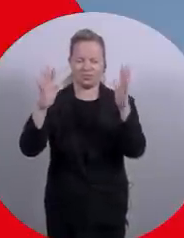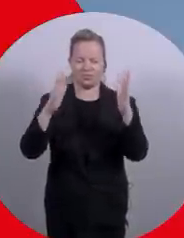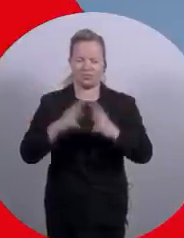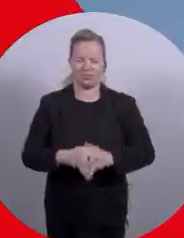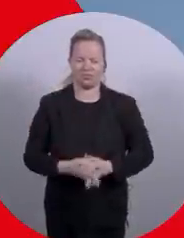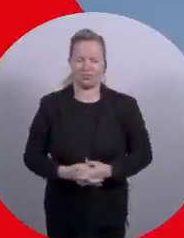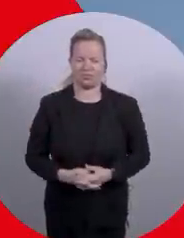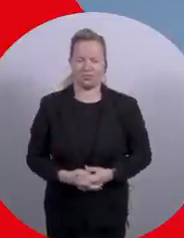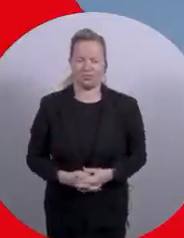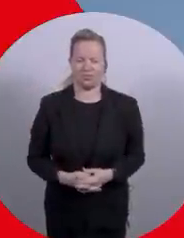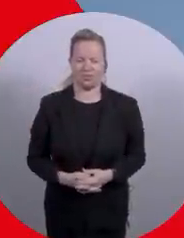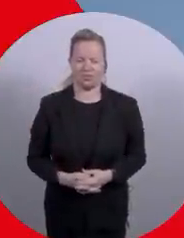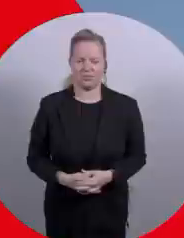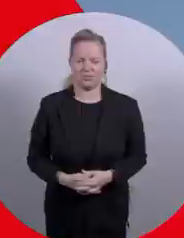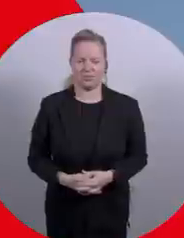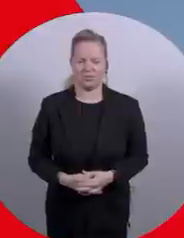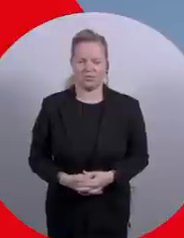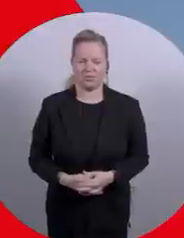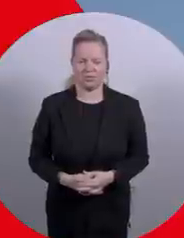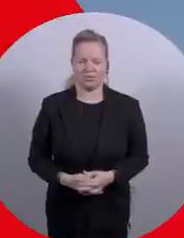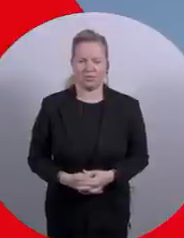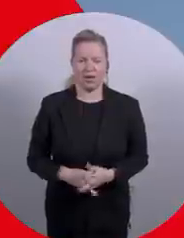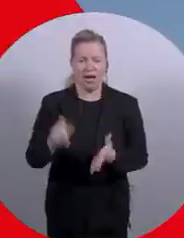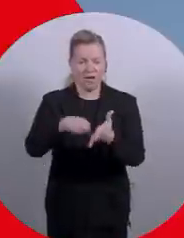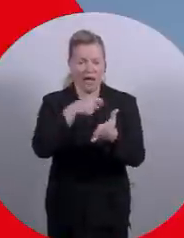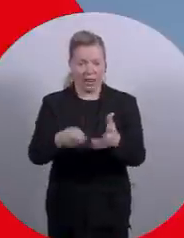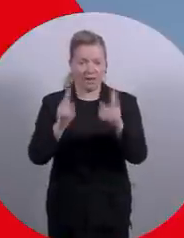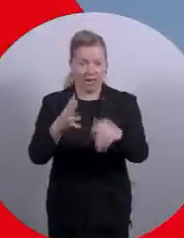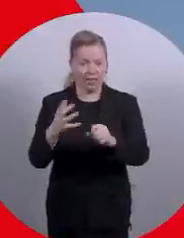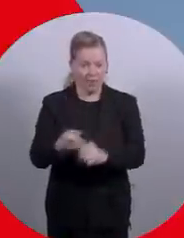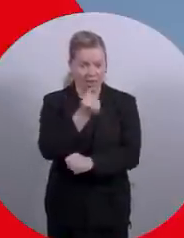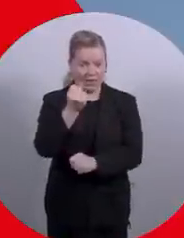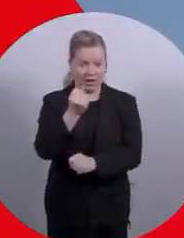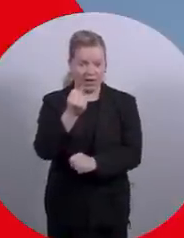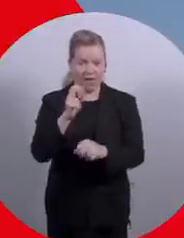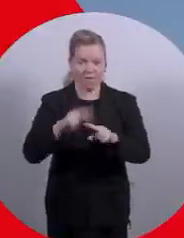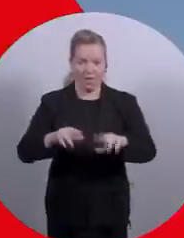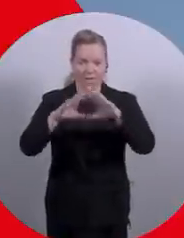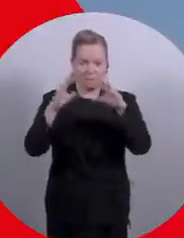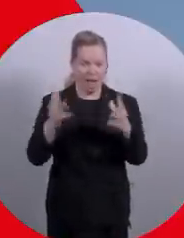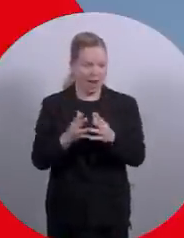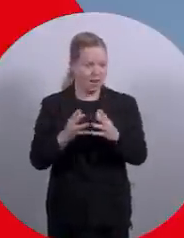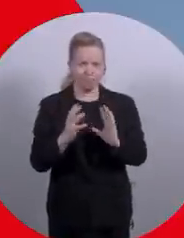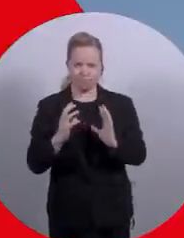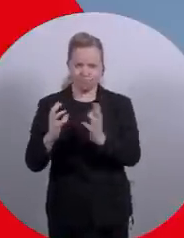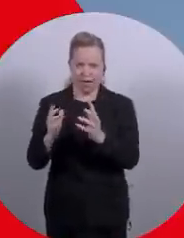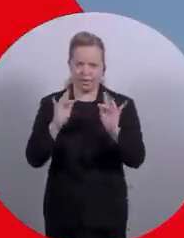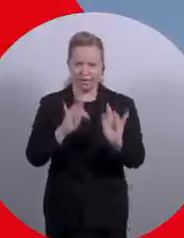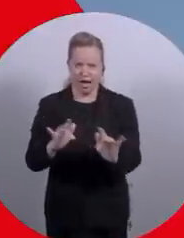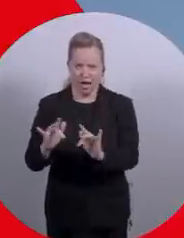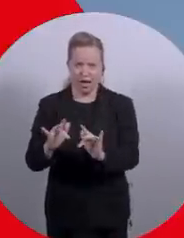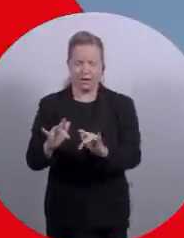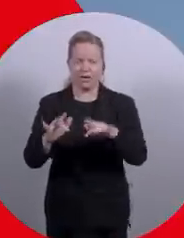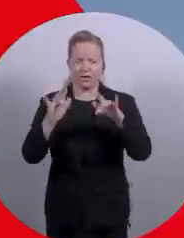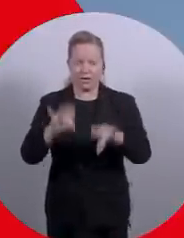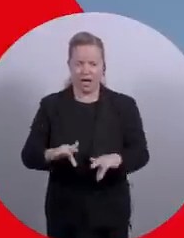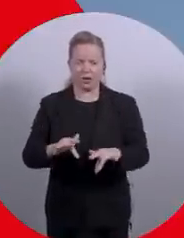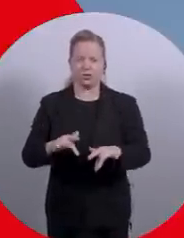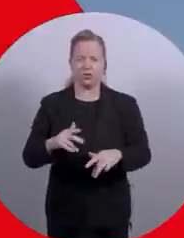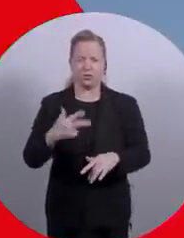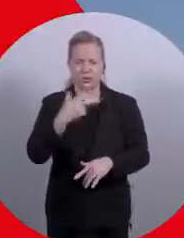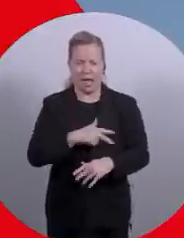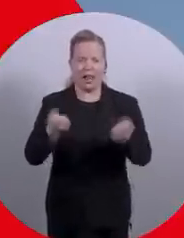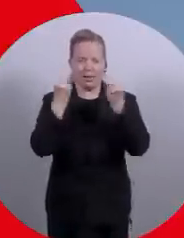dass man dass man bei einem gewinnen kann wenn man den Boy führt und offensive sozialdemokratische Politik macht